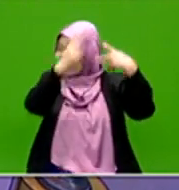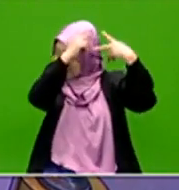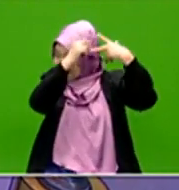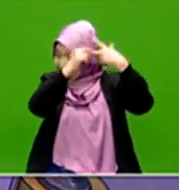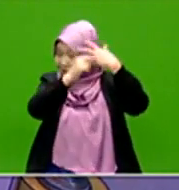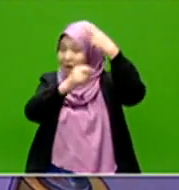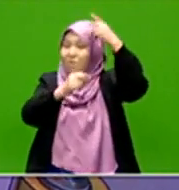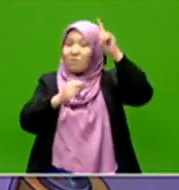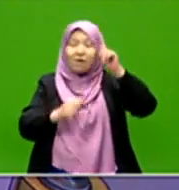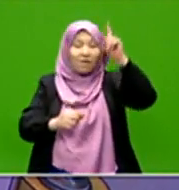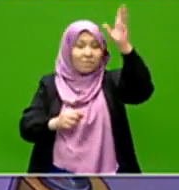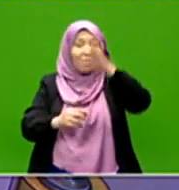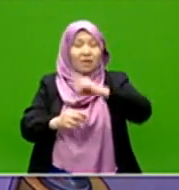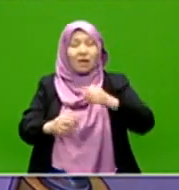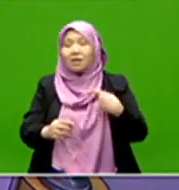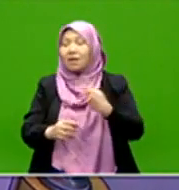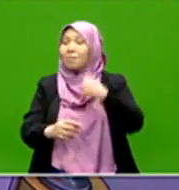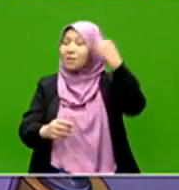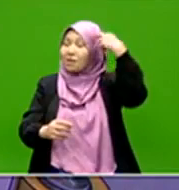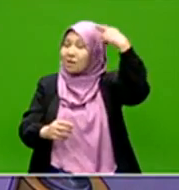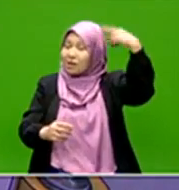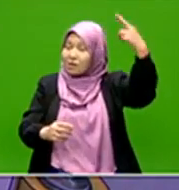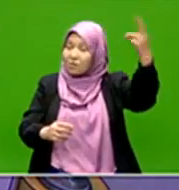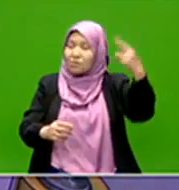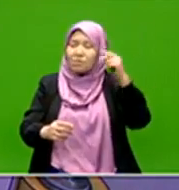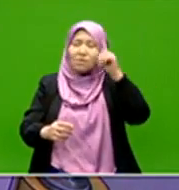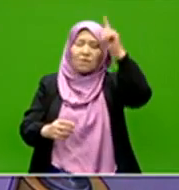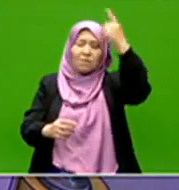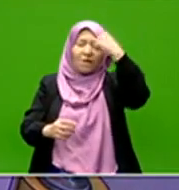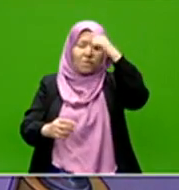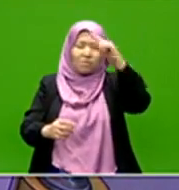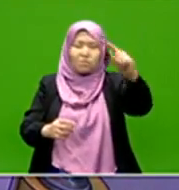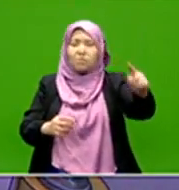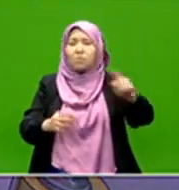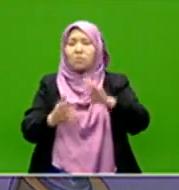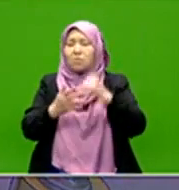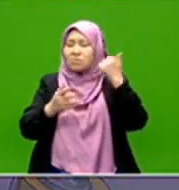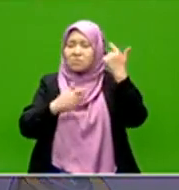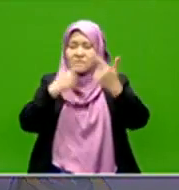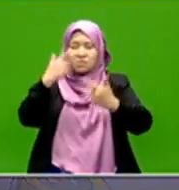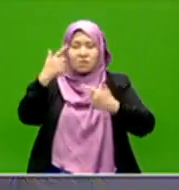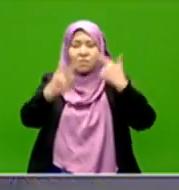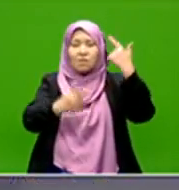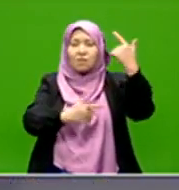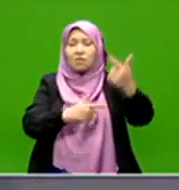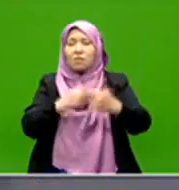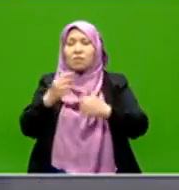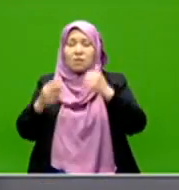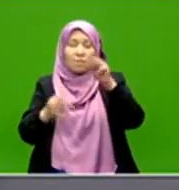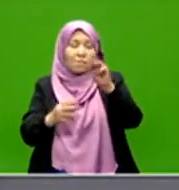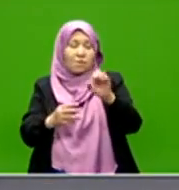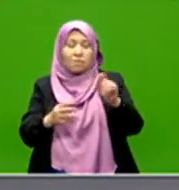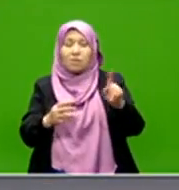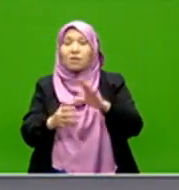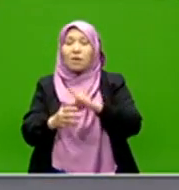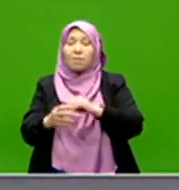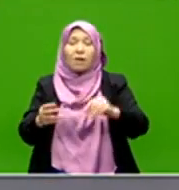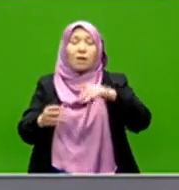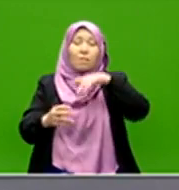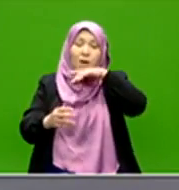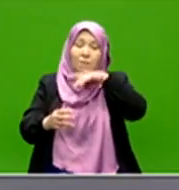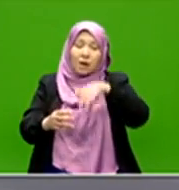Allah, dan juga kami rindu ya Allah untuk menziarahi maqam junjungan besar kekasih kami Nabi